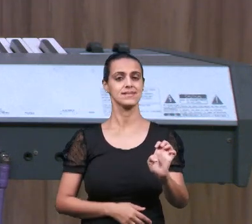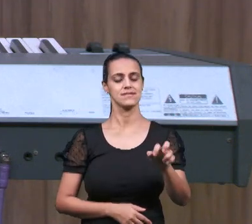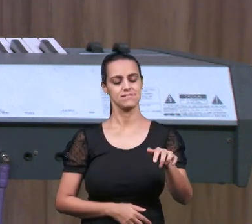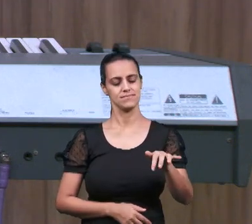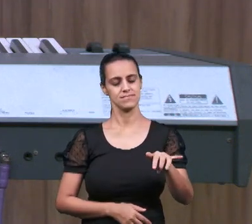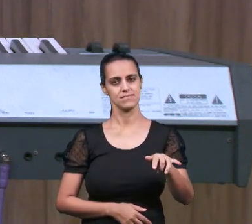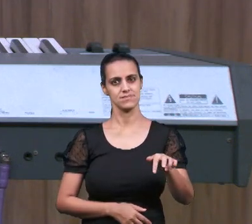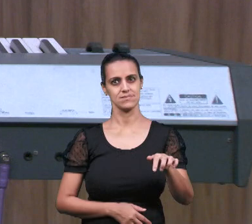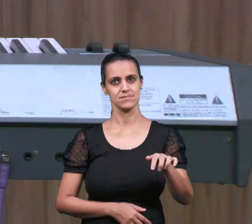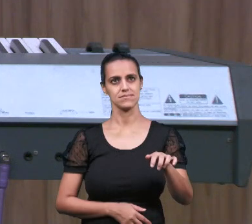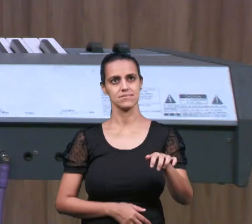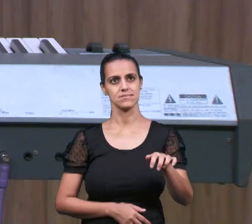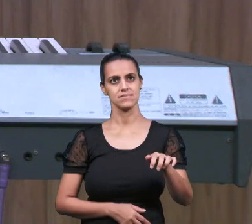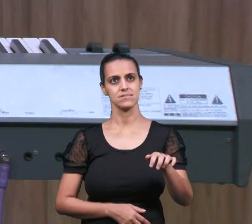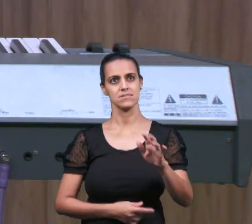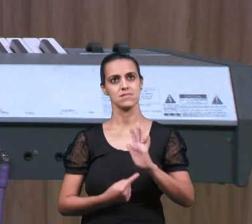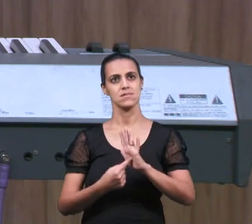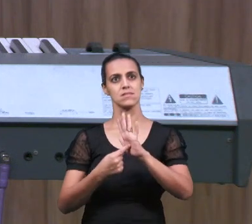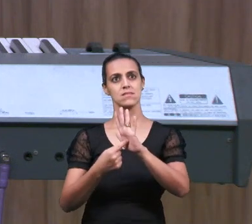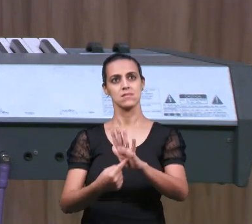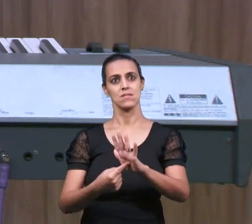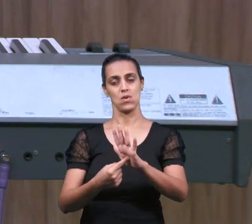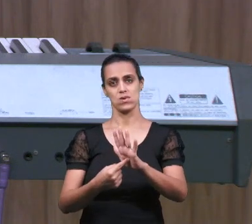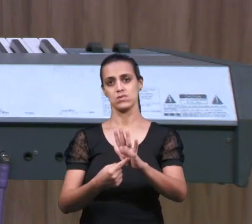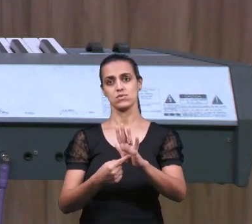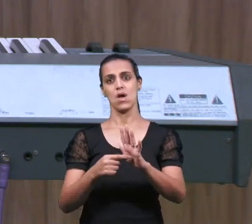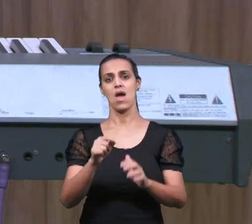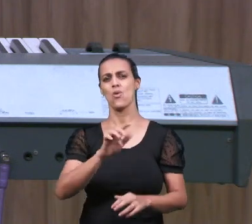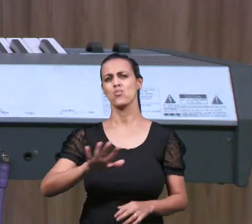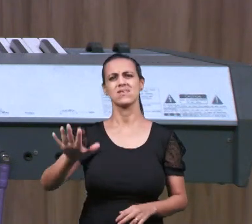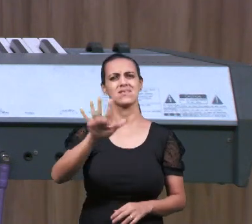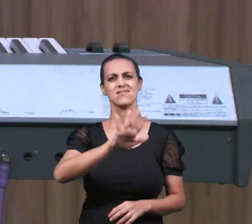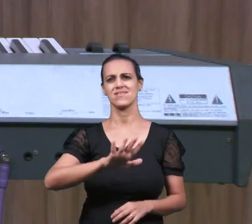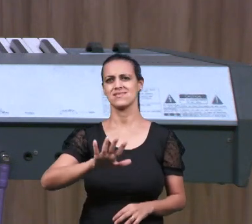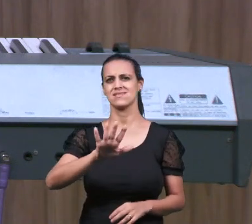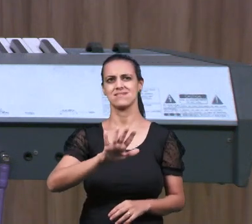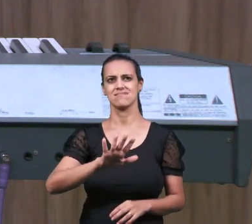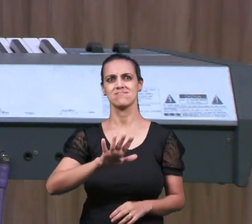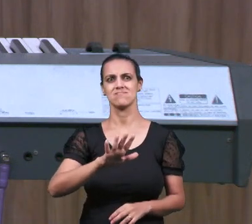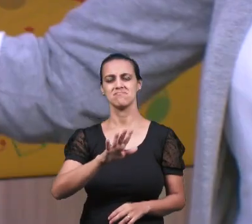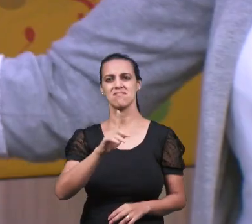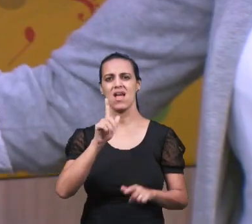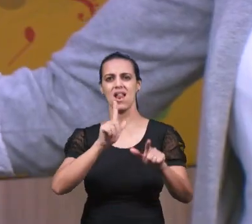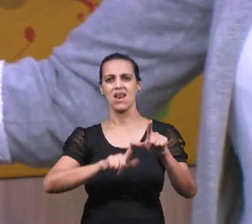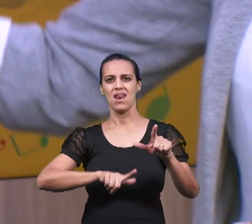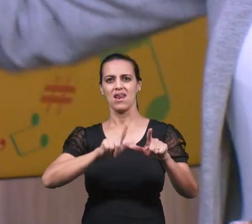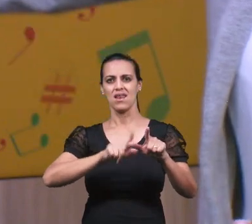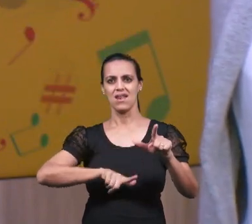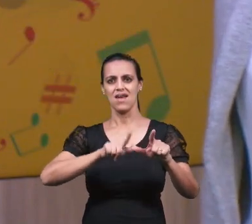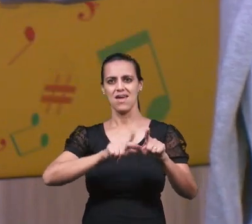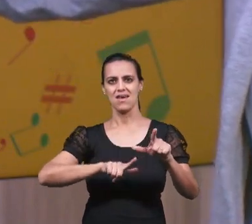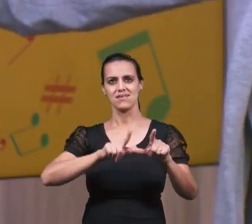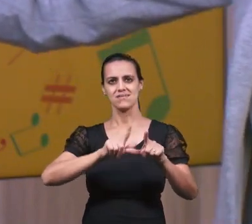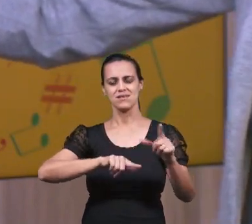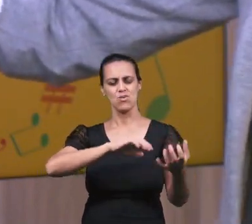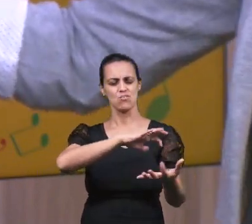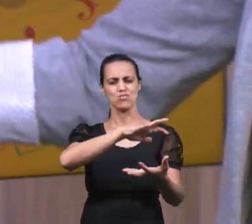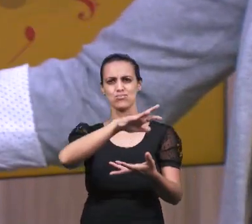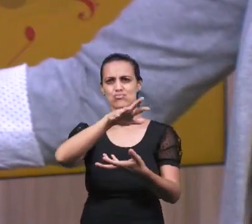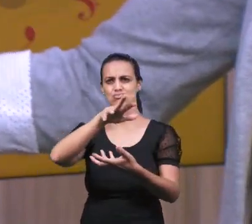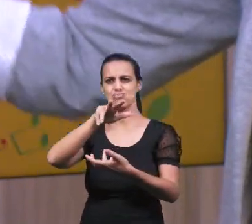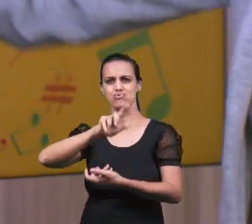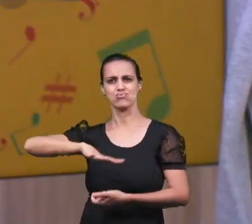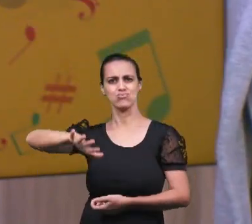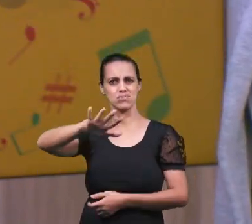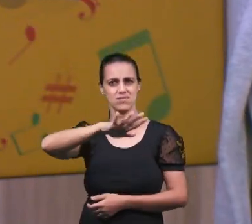majeure, j'ai mis ici la cifre universelle. La cifre universelle sont ces lettres ici. Dans les 7